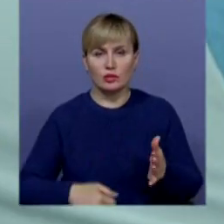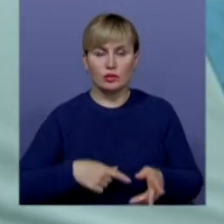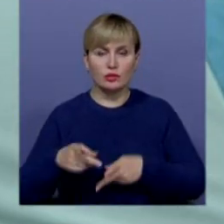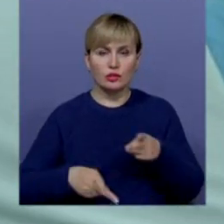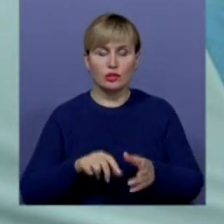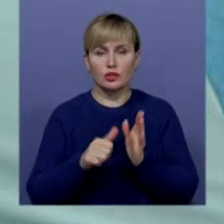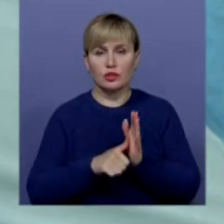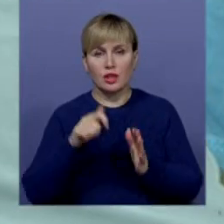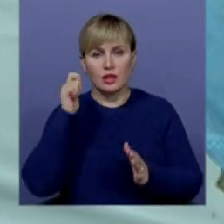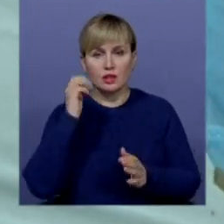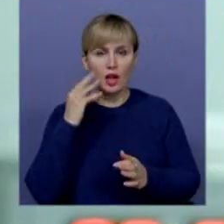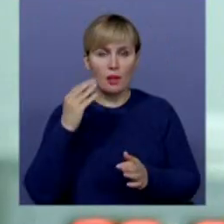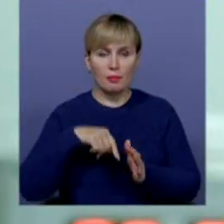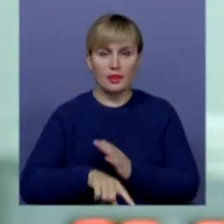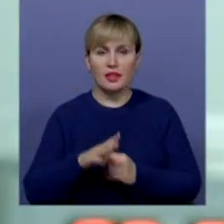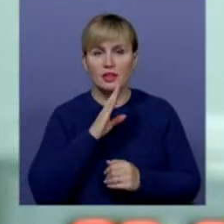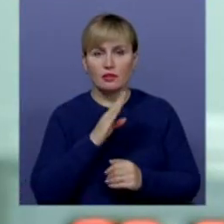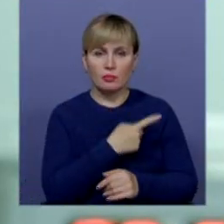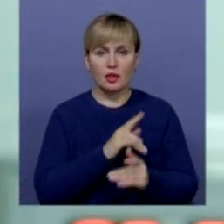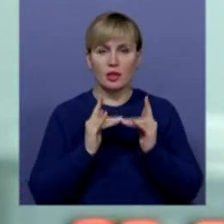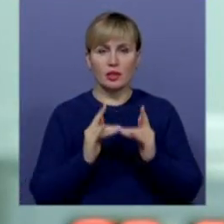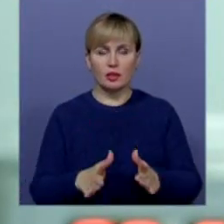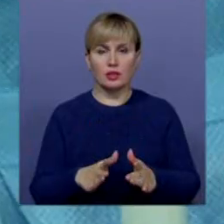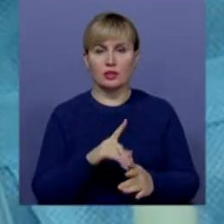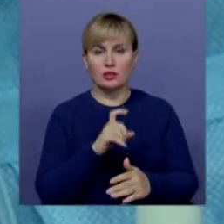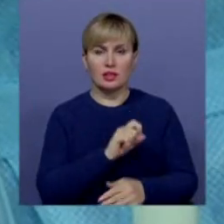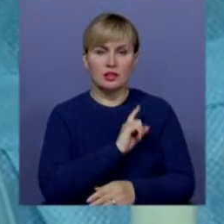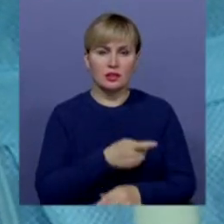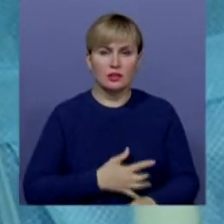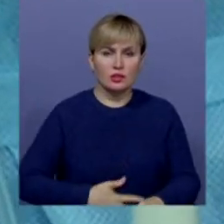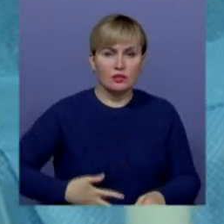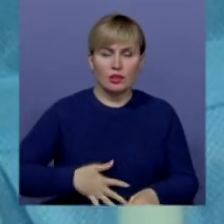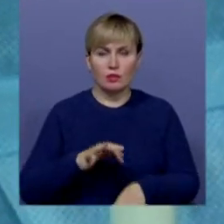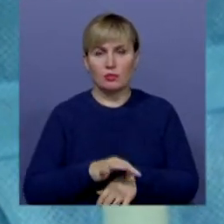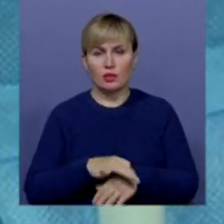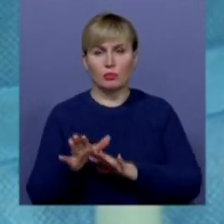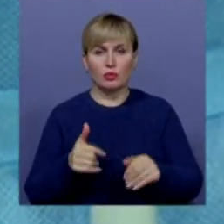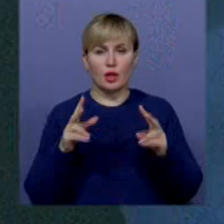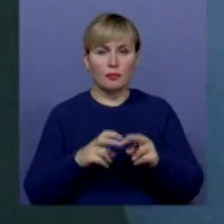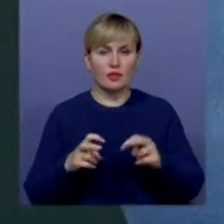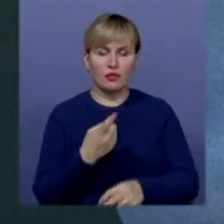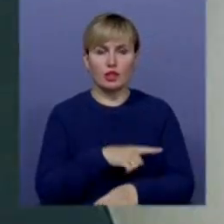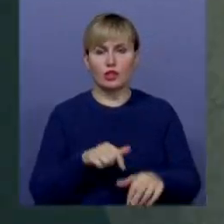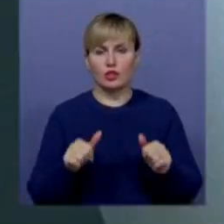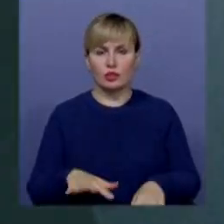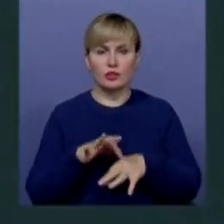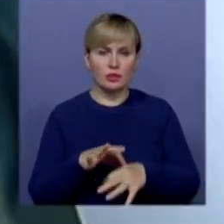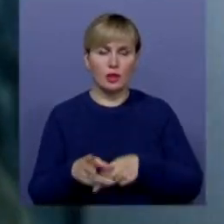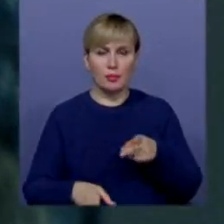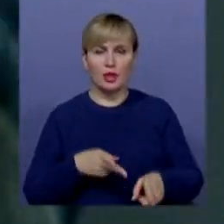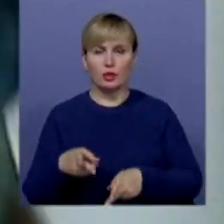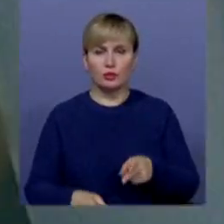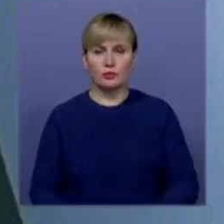столе 16-летняя алматинка. Девочку госпитализировали из-за сильных болей в области живота. После обследования врачи решили провести